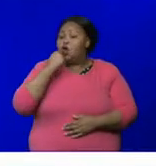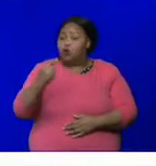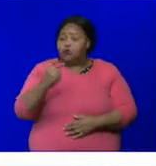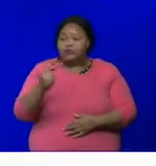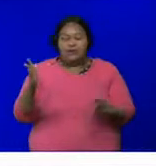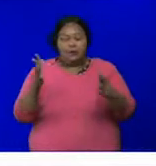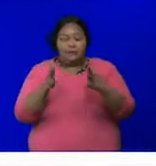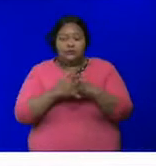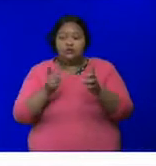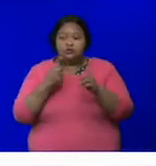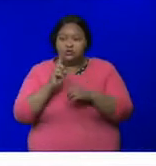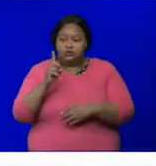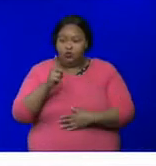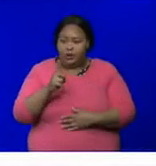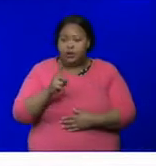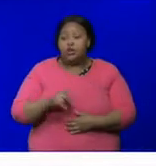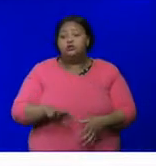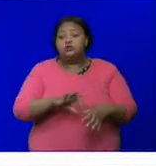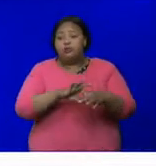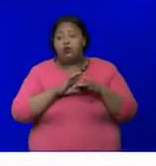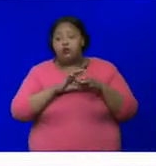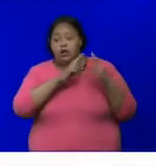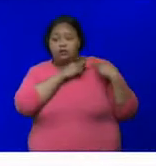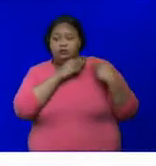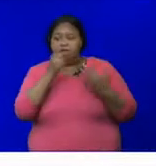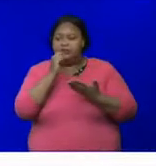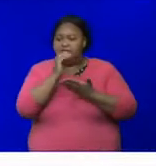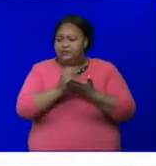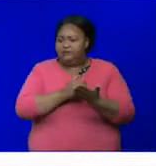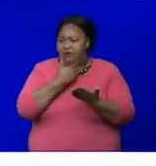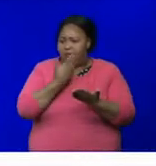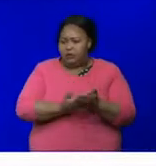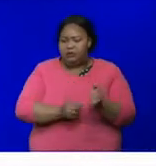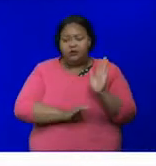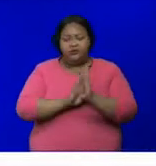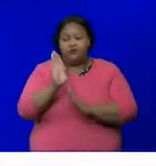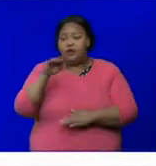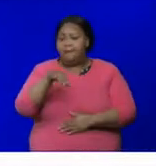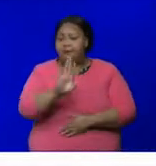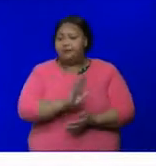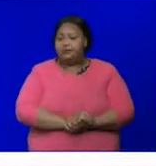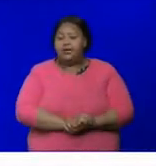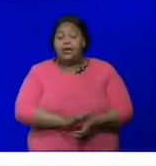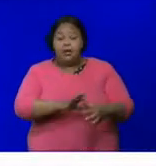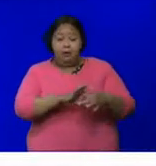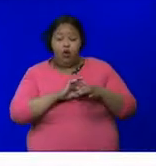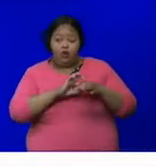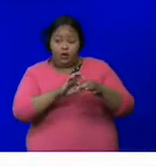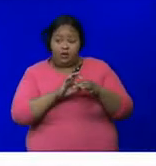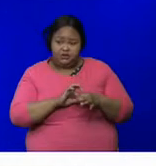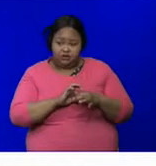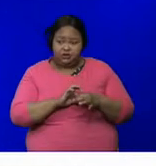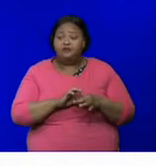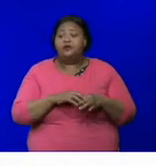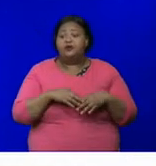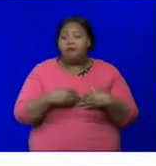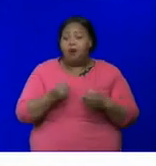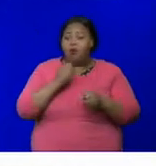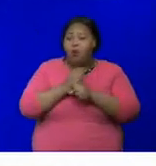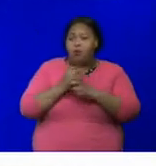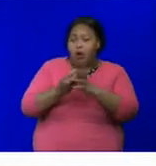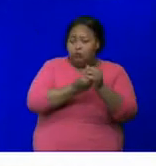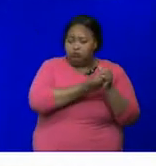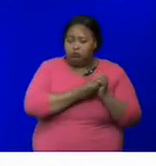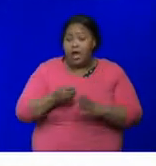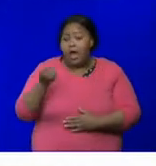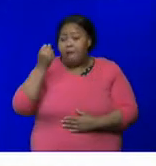nekubolekisa inhlangano yabantu efanele babe nenjongo yinye bakhone kuvumelana ngetinto ukuze ikhone ukuchubeka. Kuba kunyendana ke